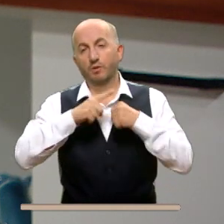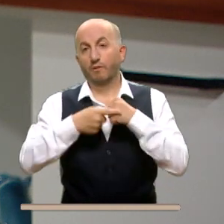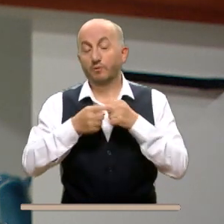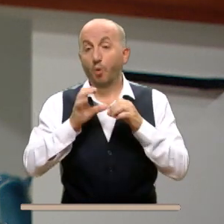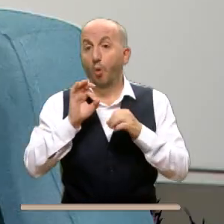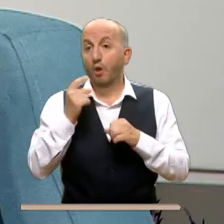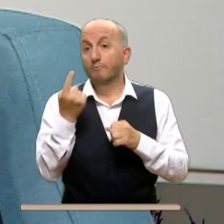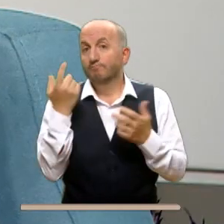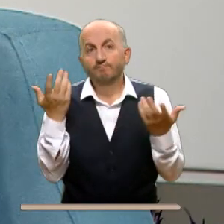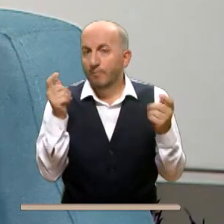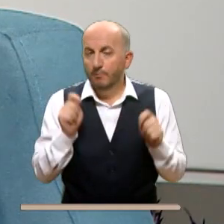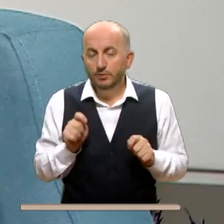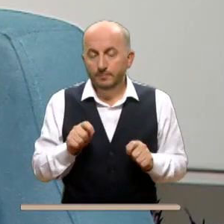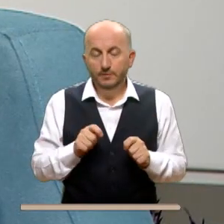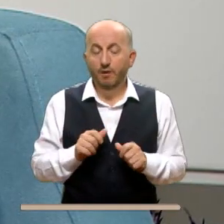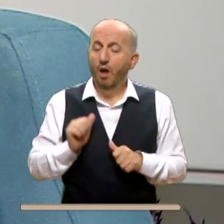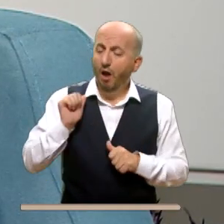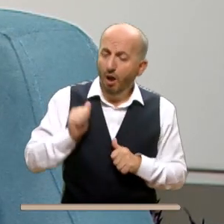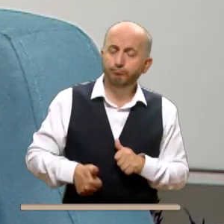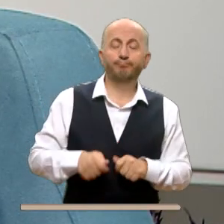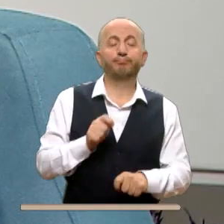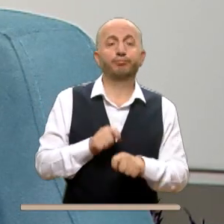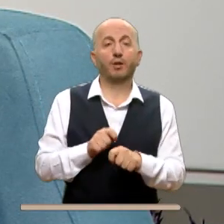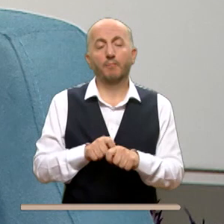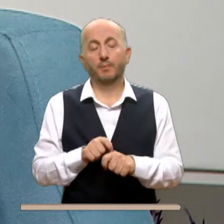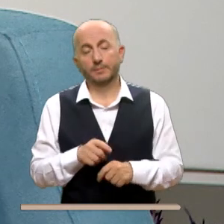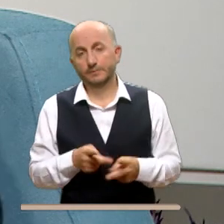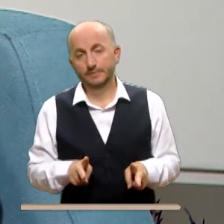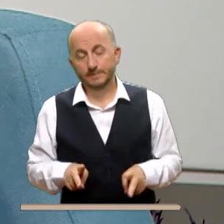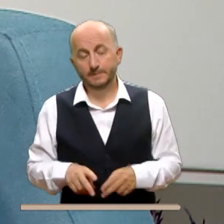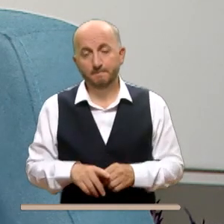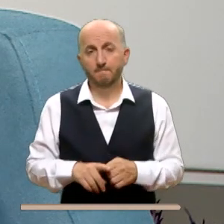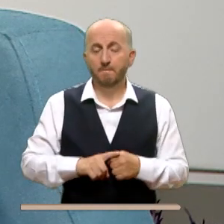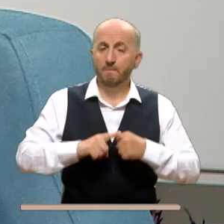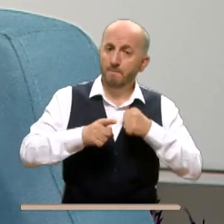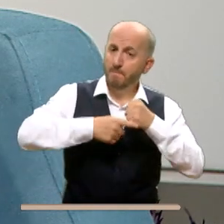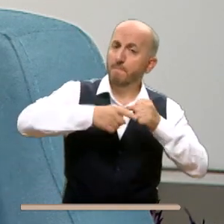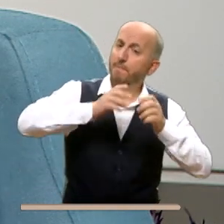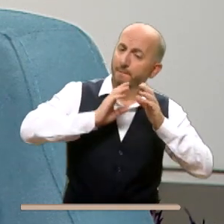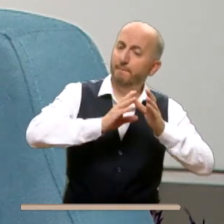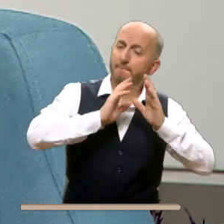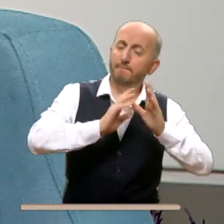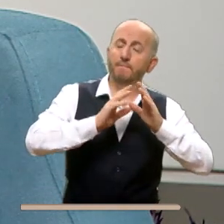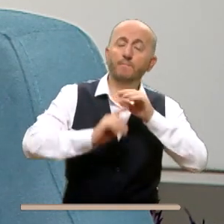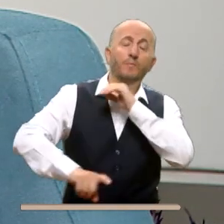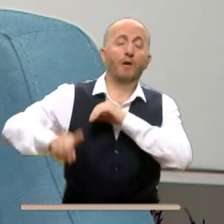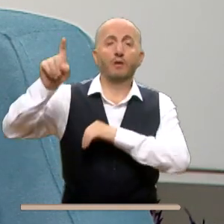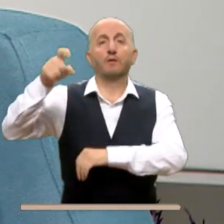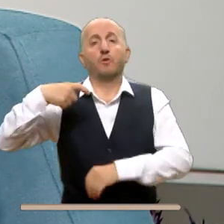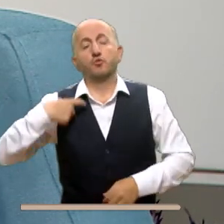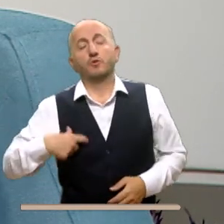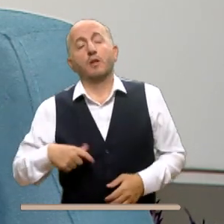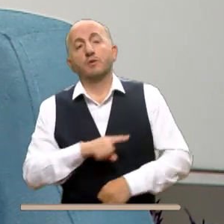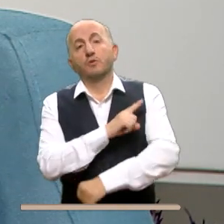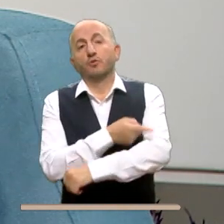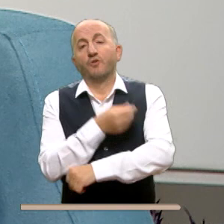ki, bunu sürekli yapabilirsin. Yani son bir hafta değil, haftalarca sürdürebilirsin. Cenab-ı Hak o potansiyeli vermiş.